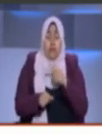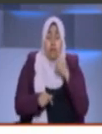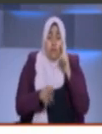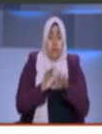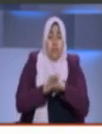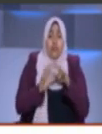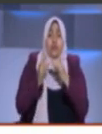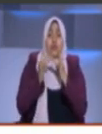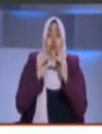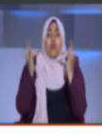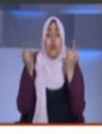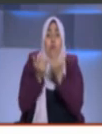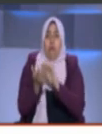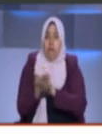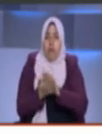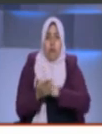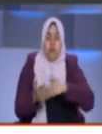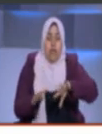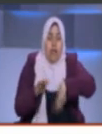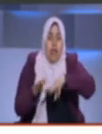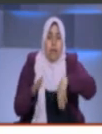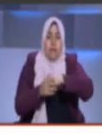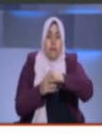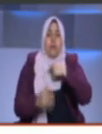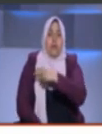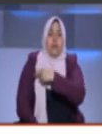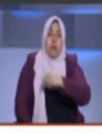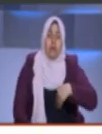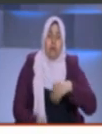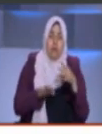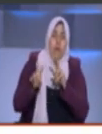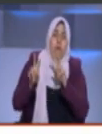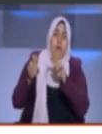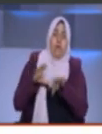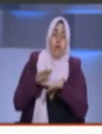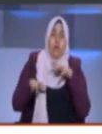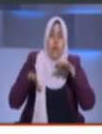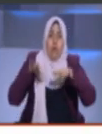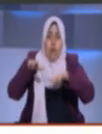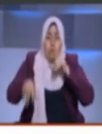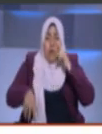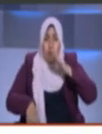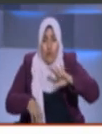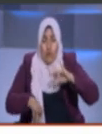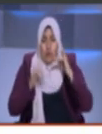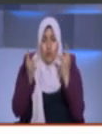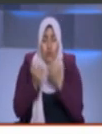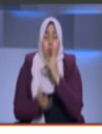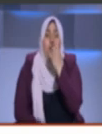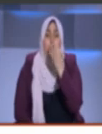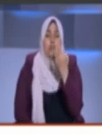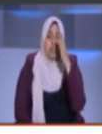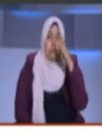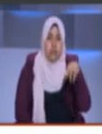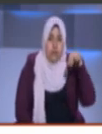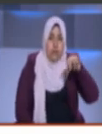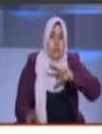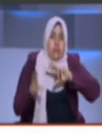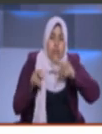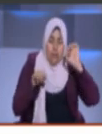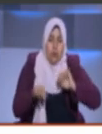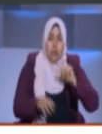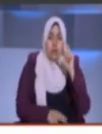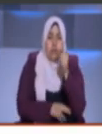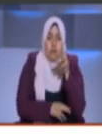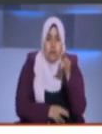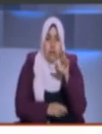جمهور. الحكومه من ناحيتها عطلت حضور الجماهير لحد 31 اغسطس زيها بالظبط زي الاحداث الدينيه